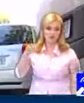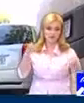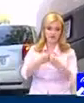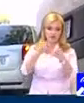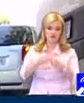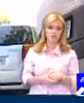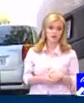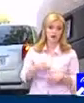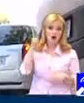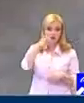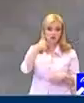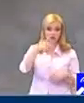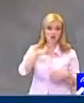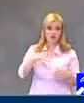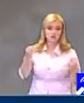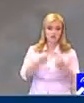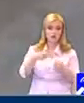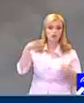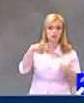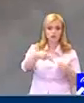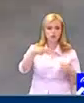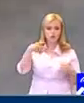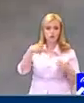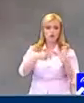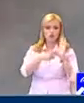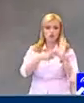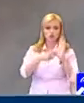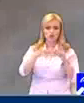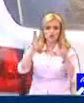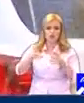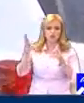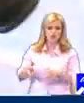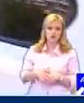accidentele rutiere. Anul trecut au avut loc peste 2600 de accidente, dintre care